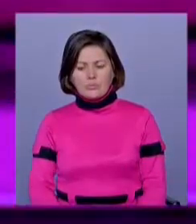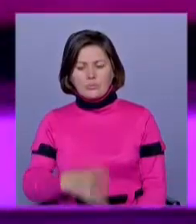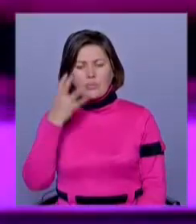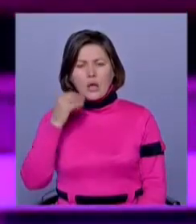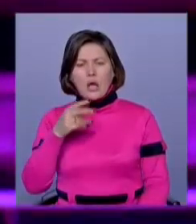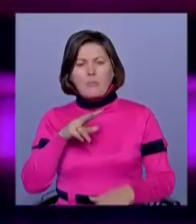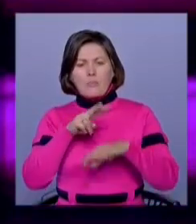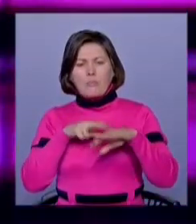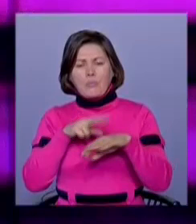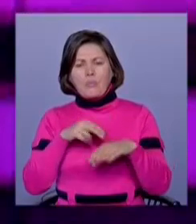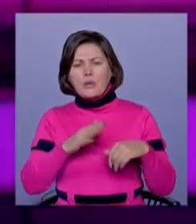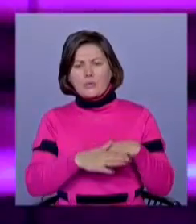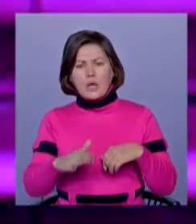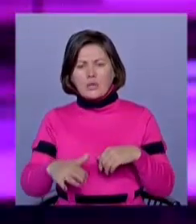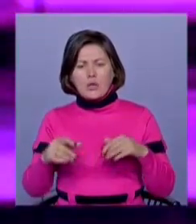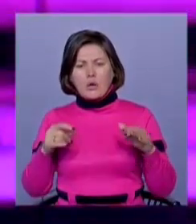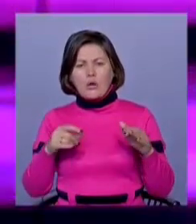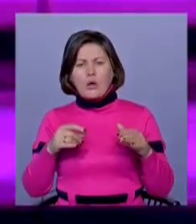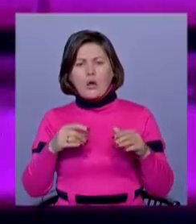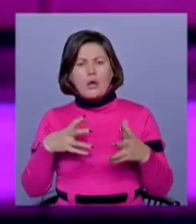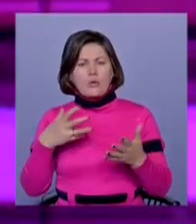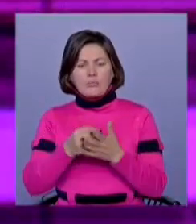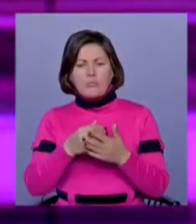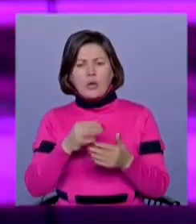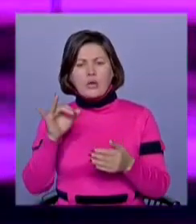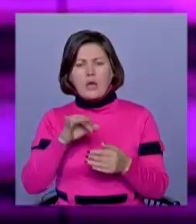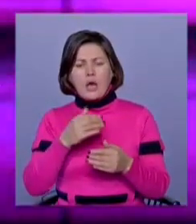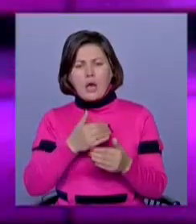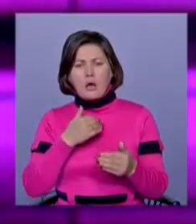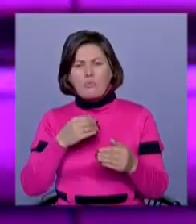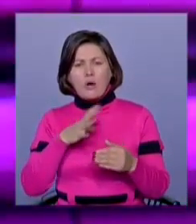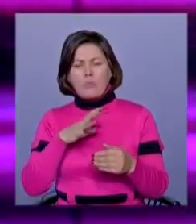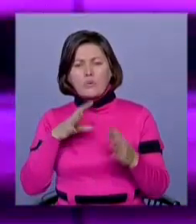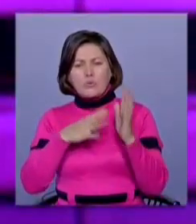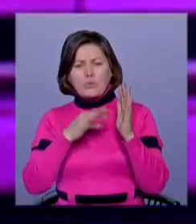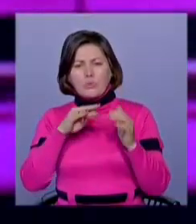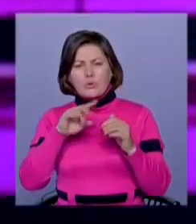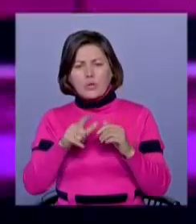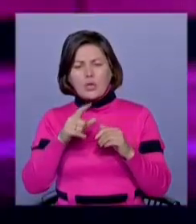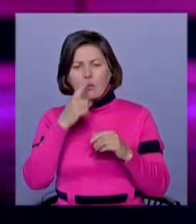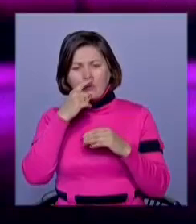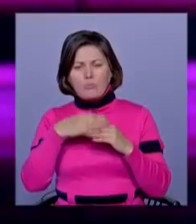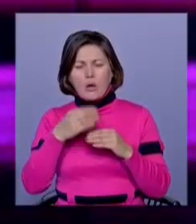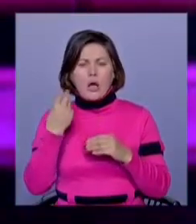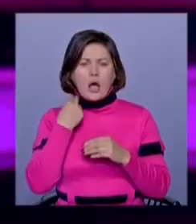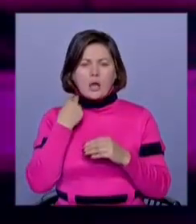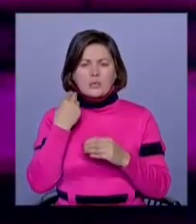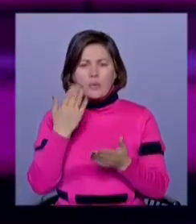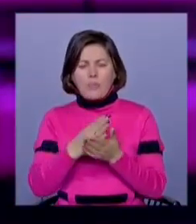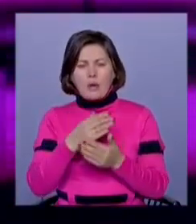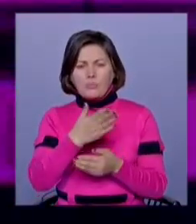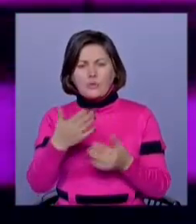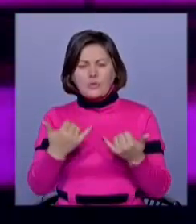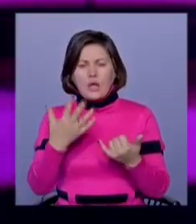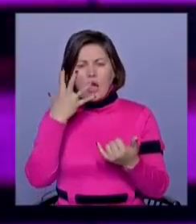Алматылық полицейлер салықтан жалтарудан алдына жан салмайды. Олардың қазынаға 9 миллион теңгеге жуық қарызы бар. Бұл туралы